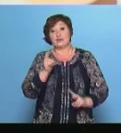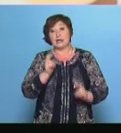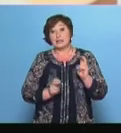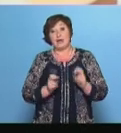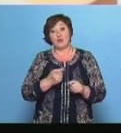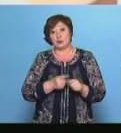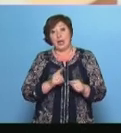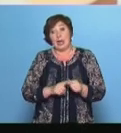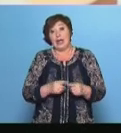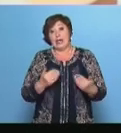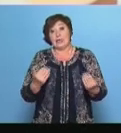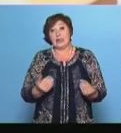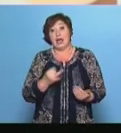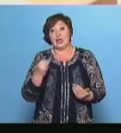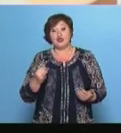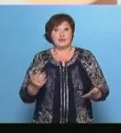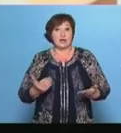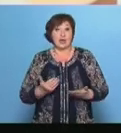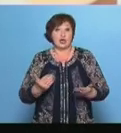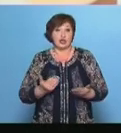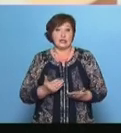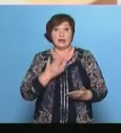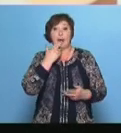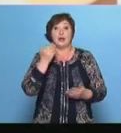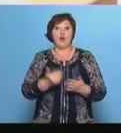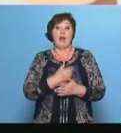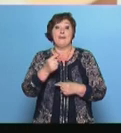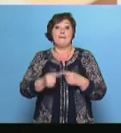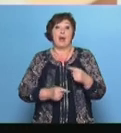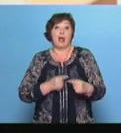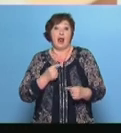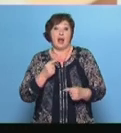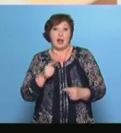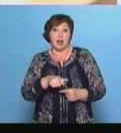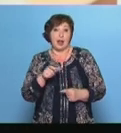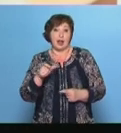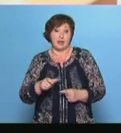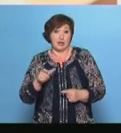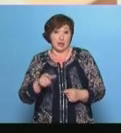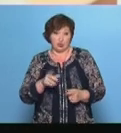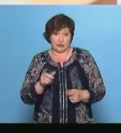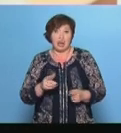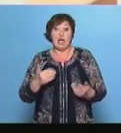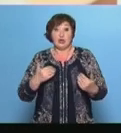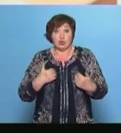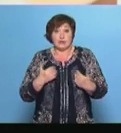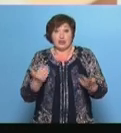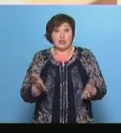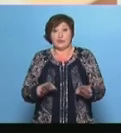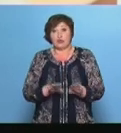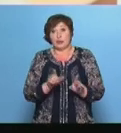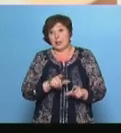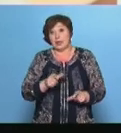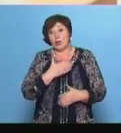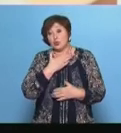первую очередь, конечно, люди. Это многие поколения ижевских мастеров, которые из века в век, из года в год, из месяца в месяц шли к